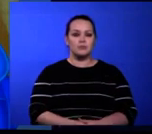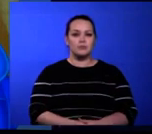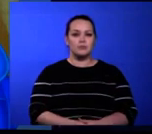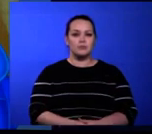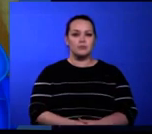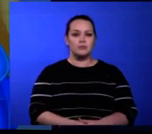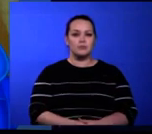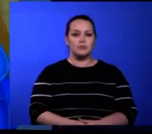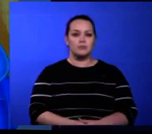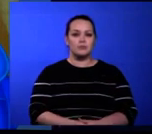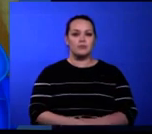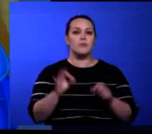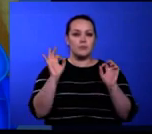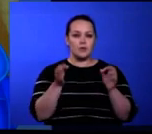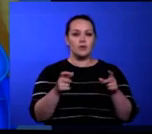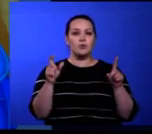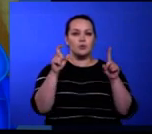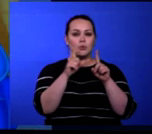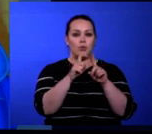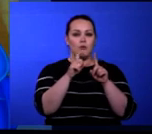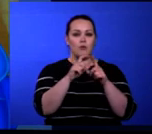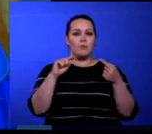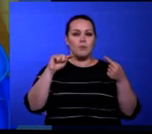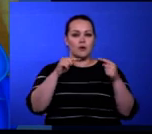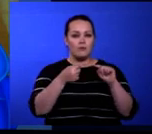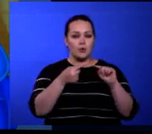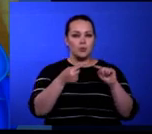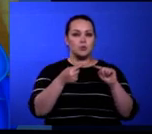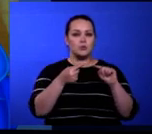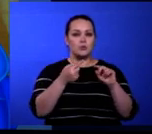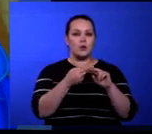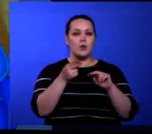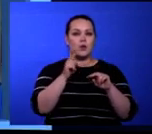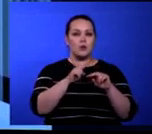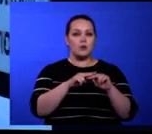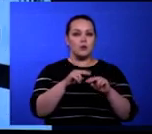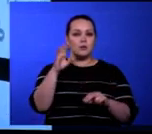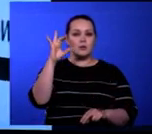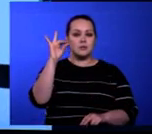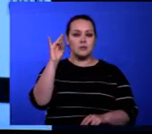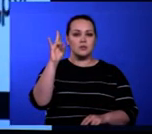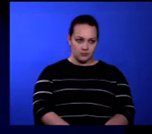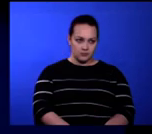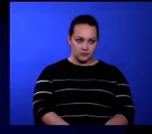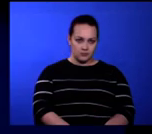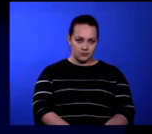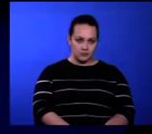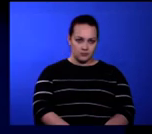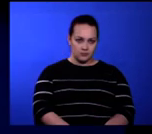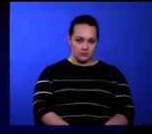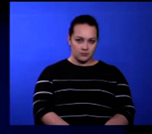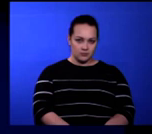Правильно. Слово, противоположное антониму, это синонимы.